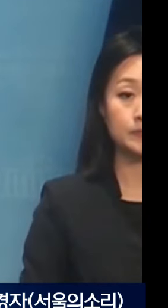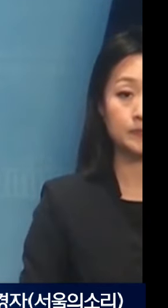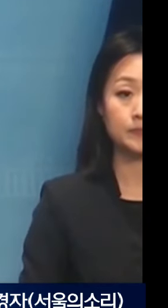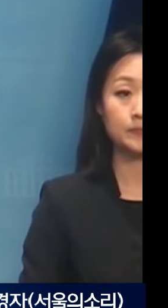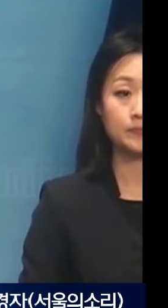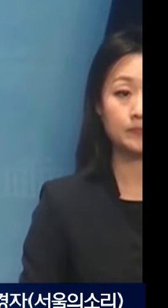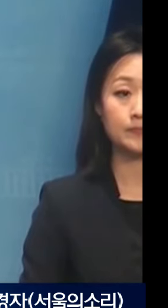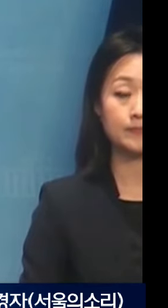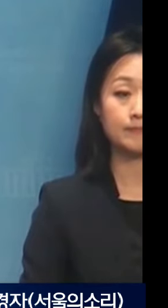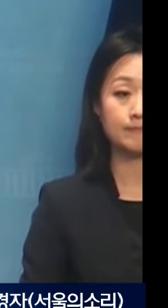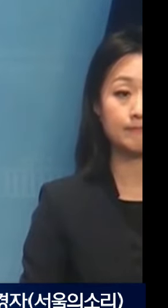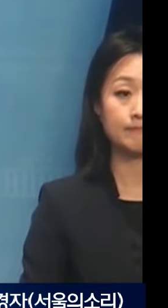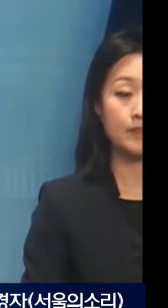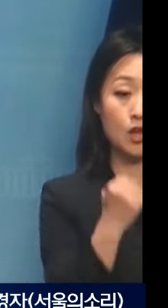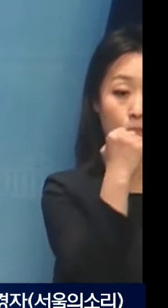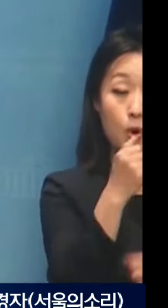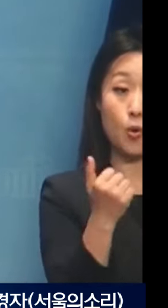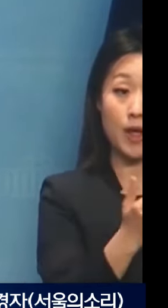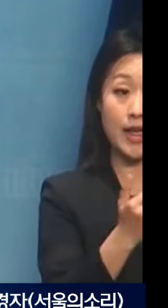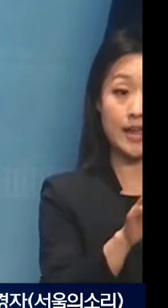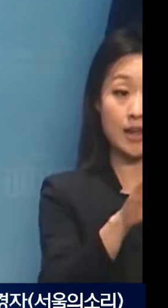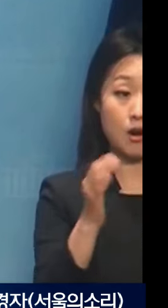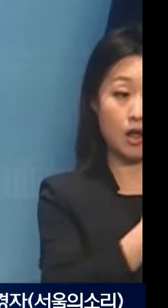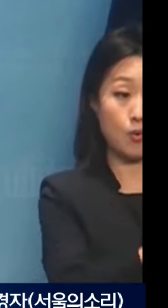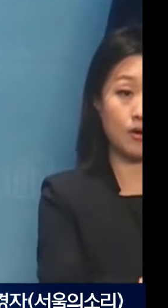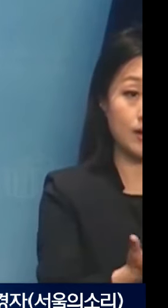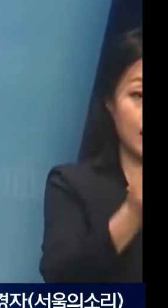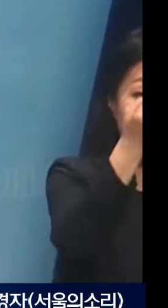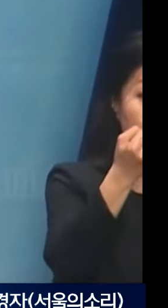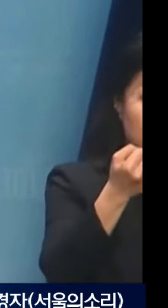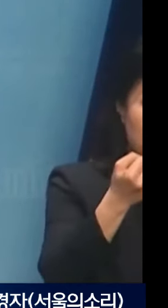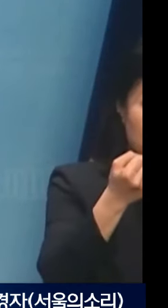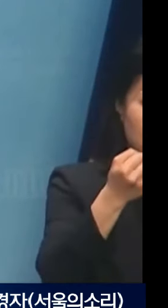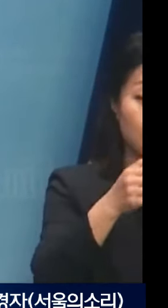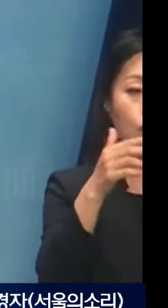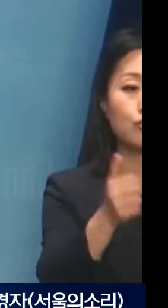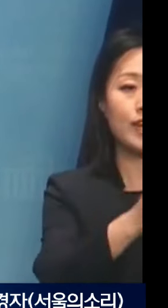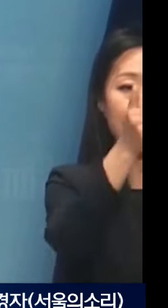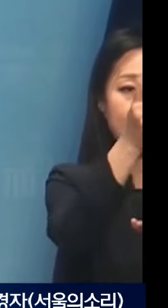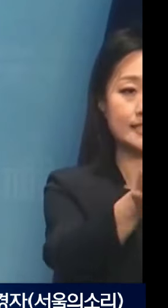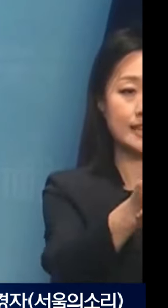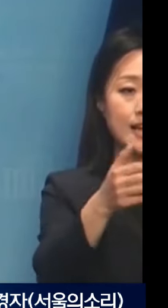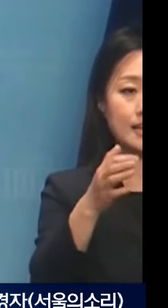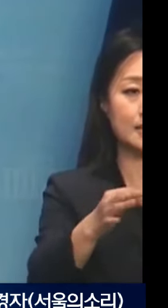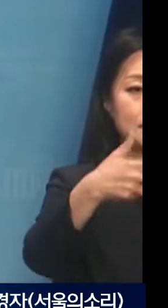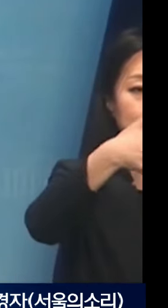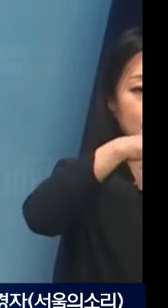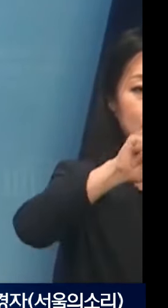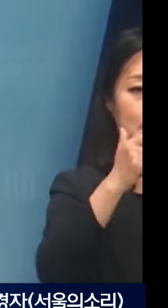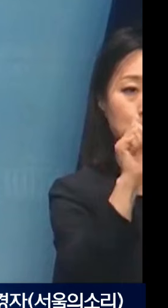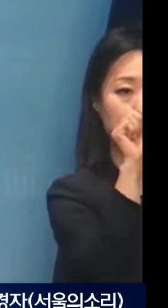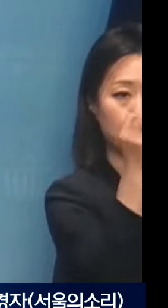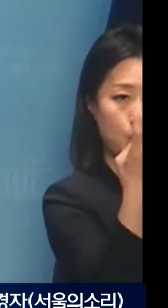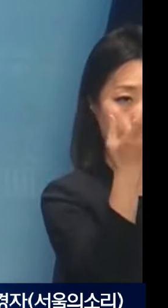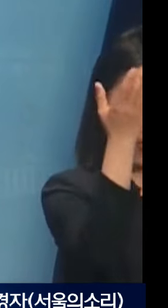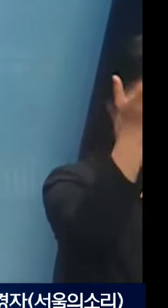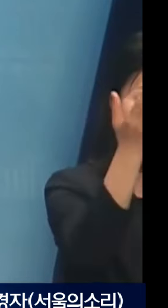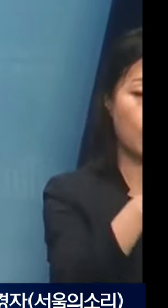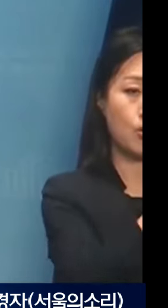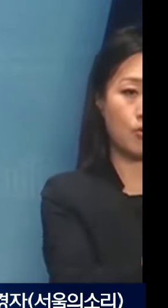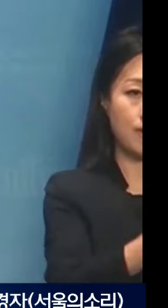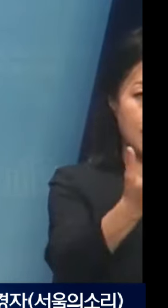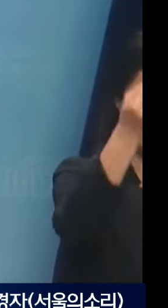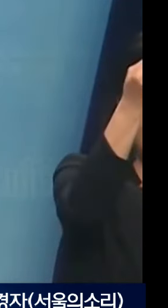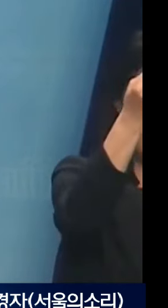모든 것은 본회의 개의 권한을 갖고 있는 김진표 국회의장에 달려 있습니다.